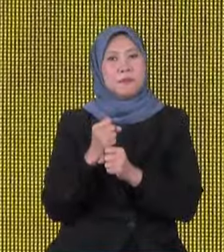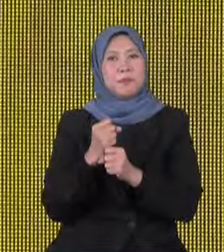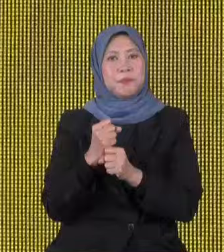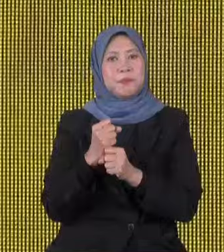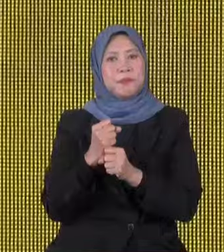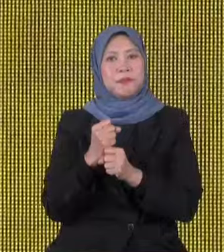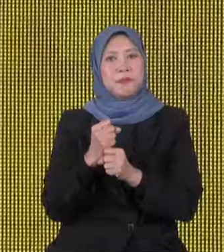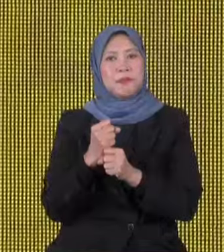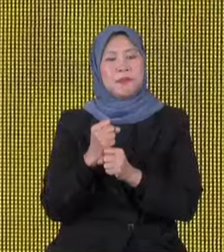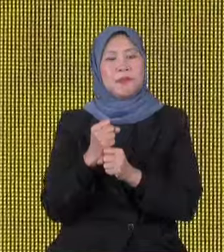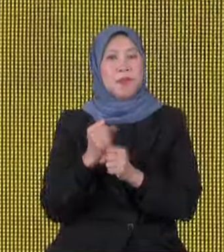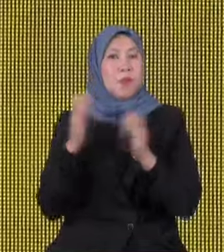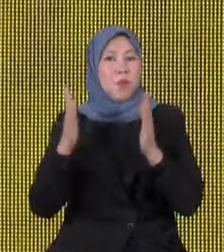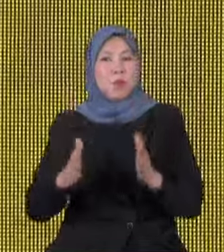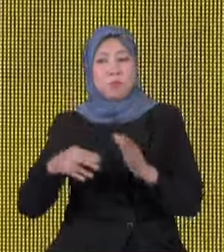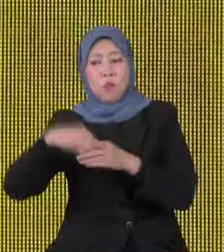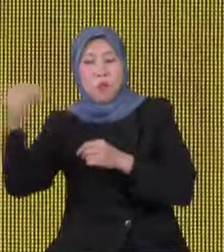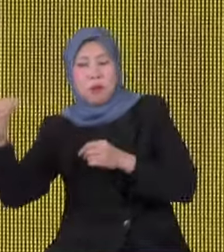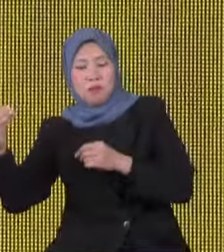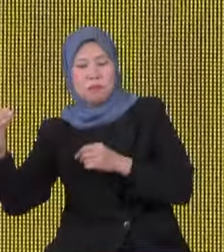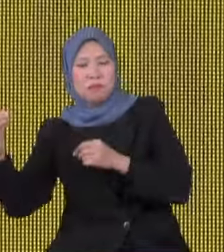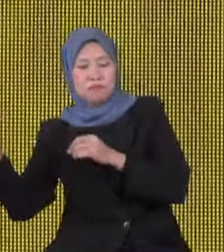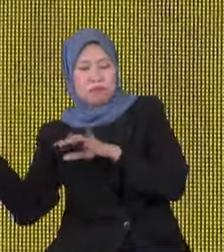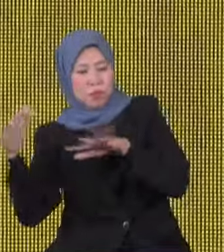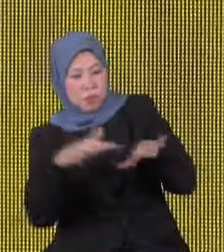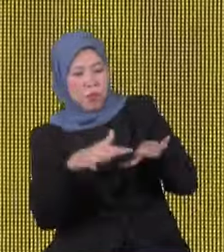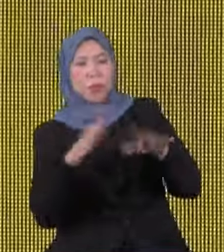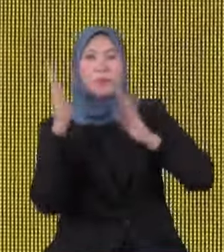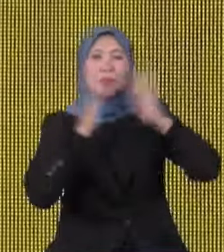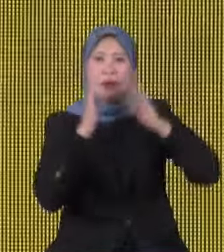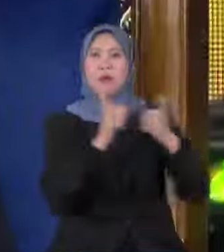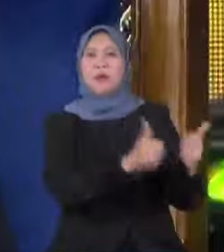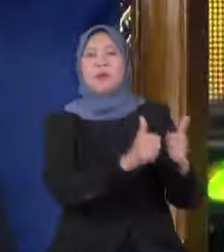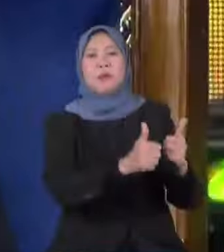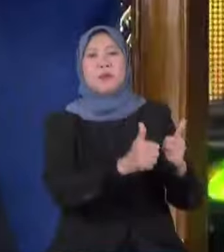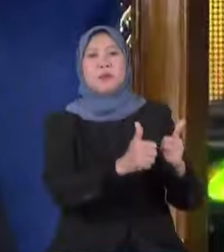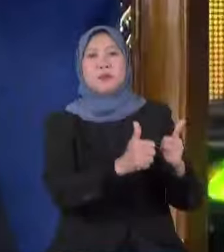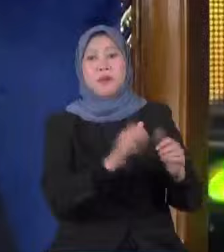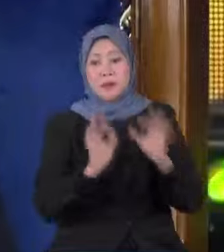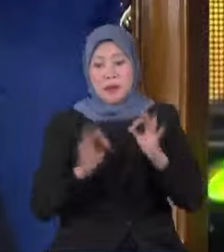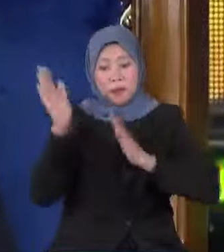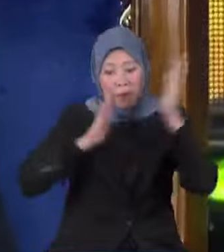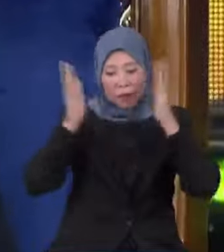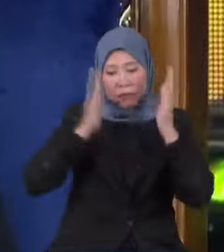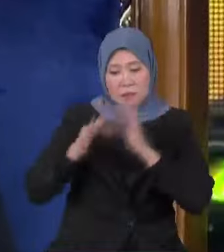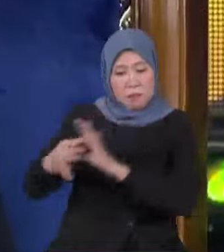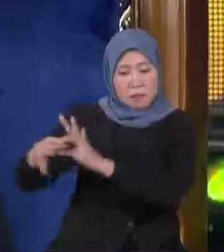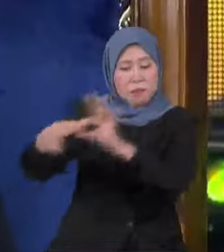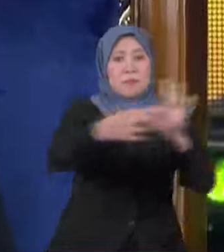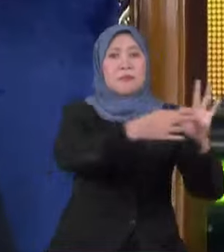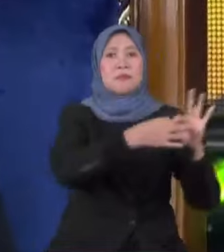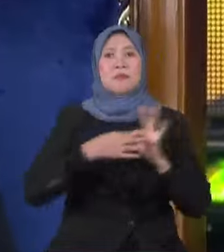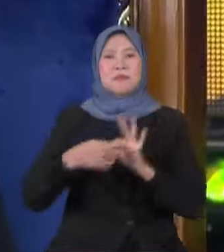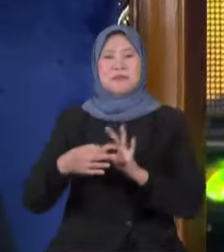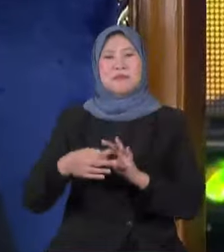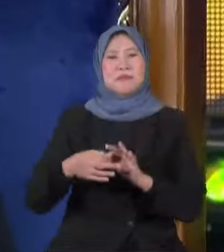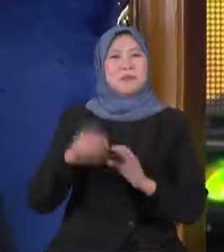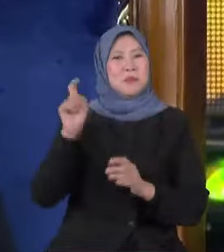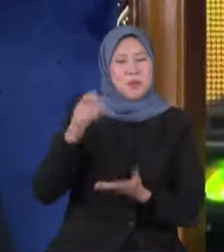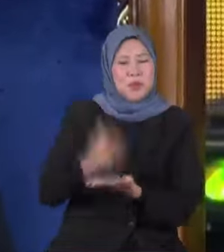lebih hebat dan membanggakan. Negara Malaysia kalau kita bersatu, hilangkan